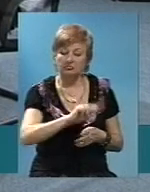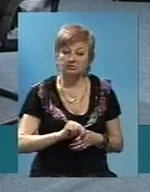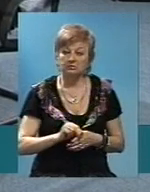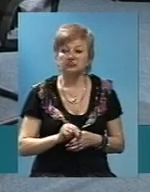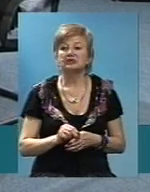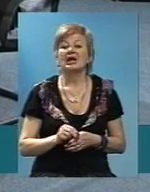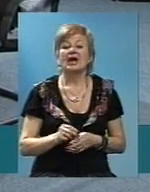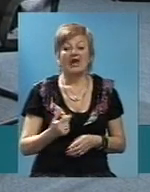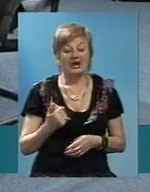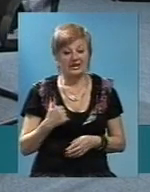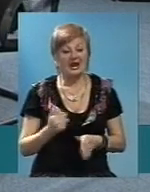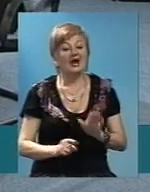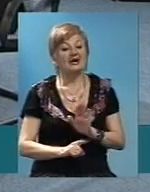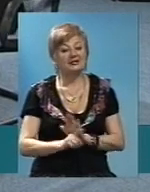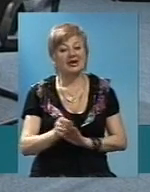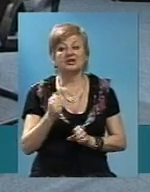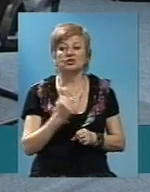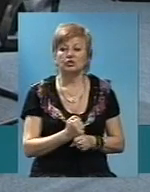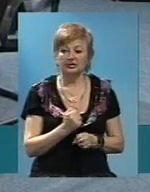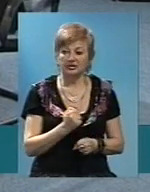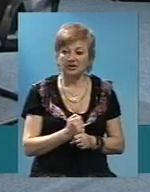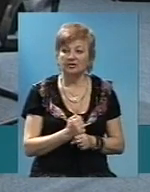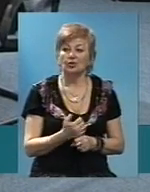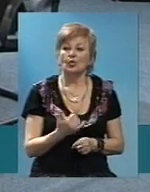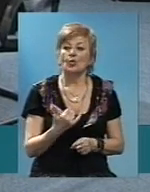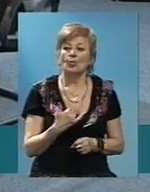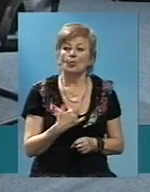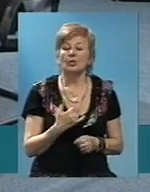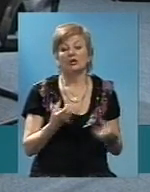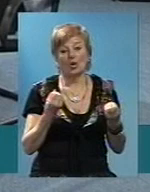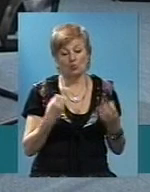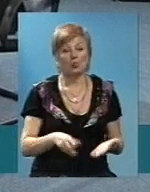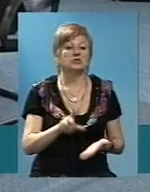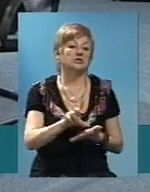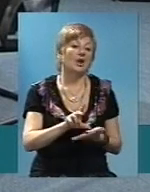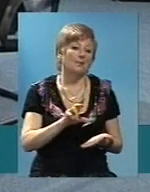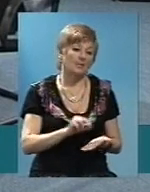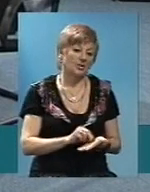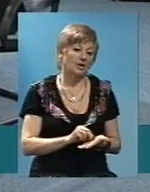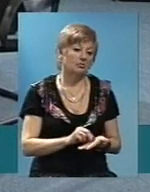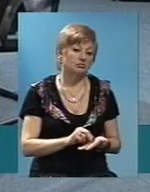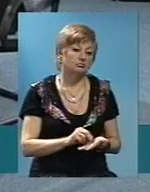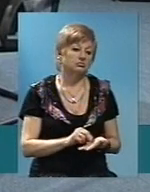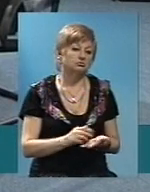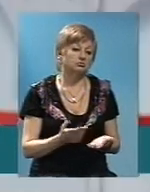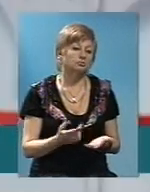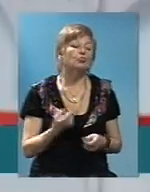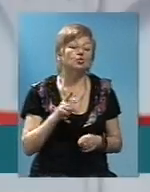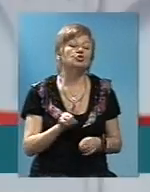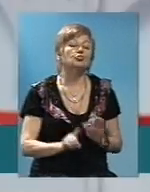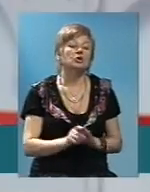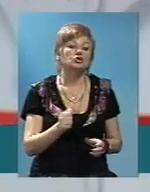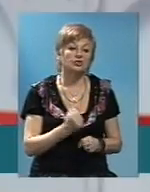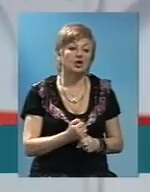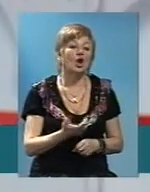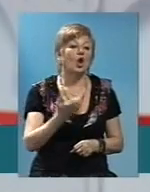почав робити я? Ні, це те, що я... От в мене, мабуть, класичний приклад відповіді на виклик суспільства. Чому я почав це робити? Бо коли у